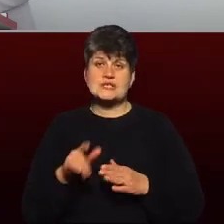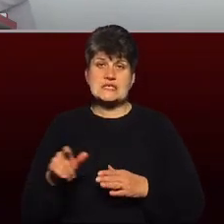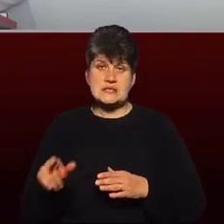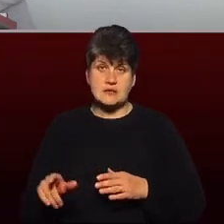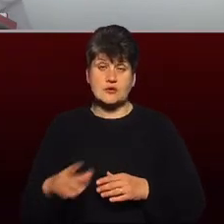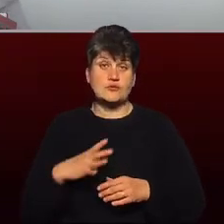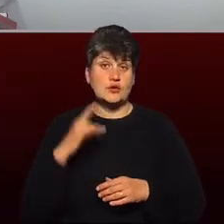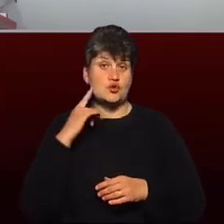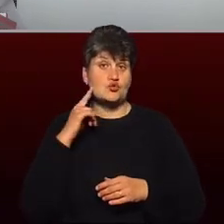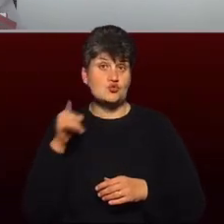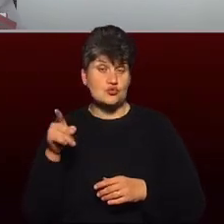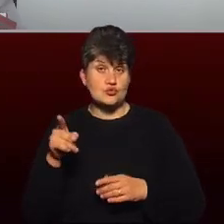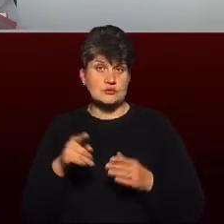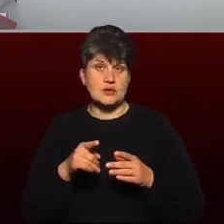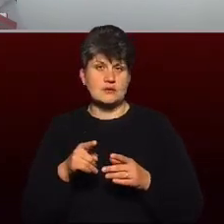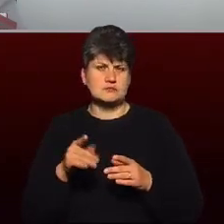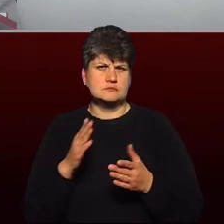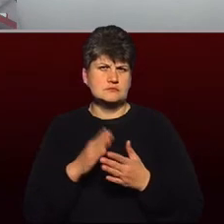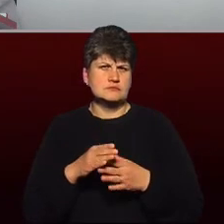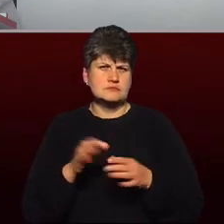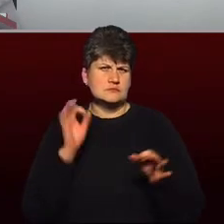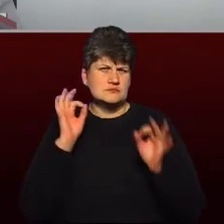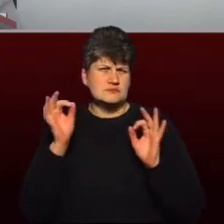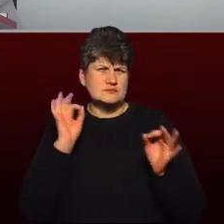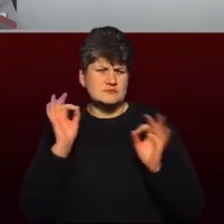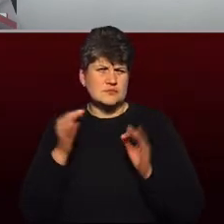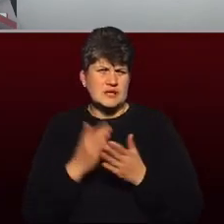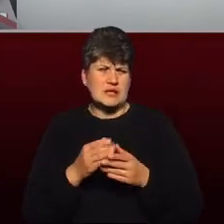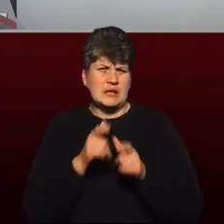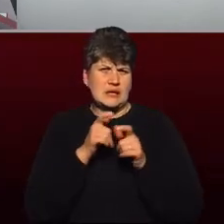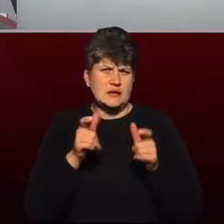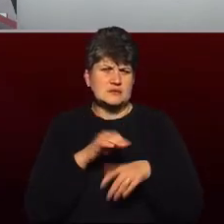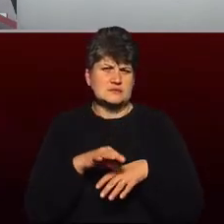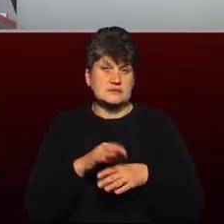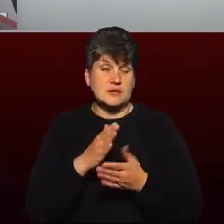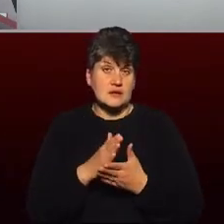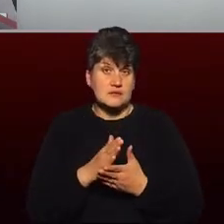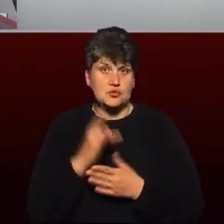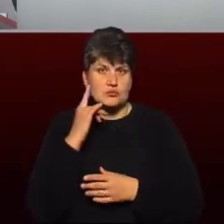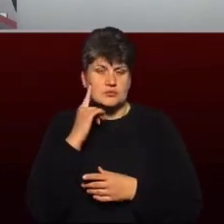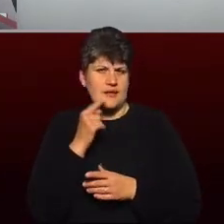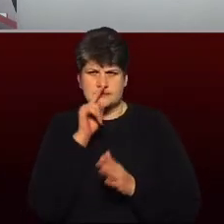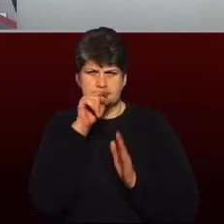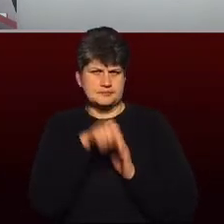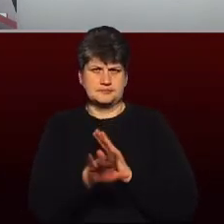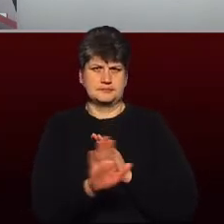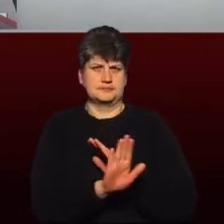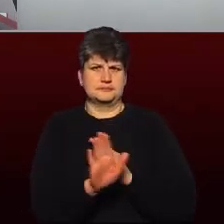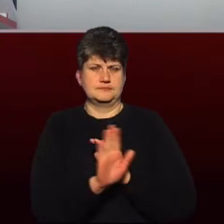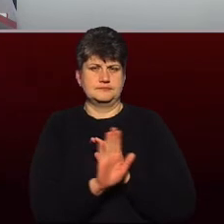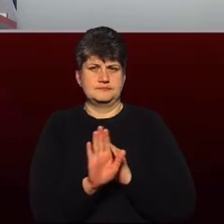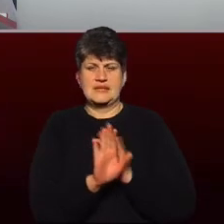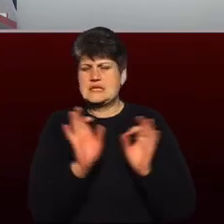що в сусідній квартирі відбувається домашнє насильство, чомусь такий стереотип, що я не буду втручатися ні за які